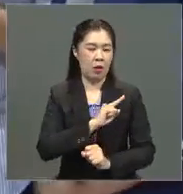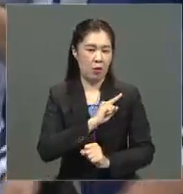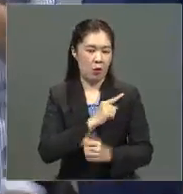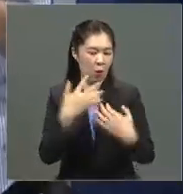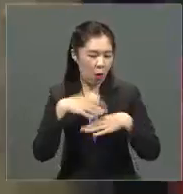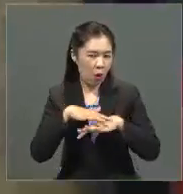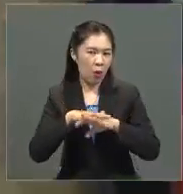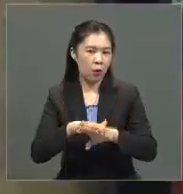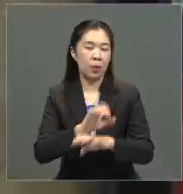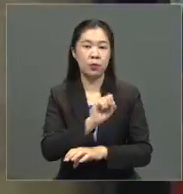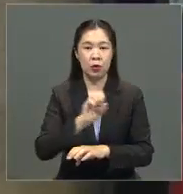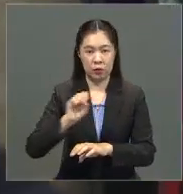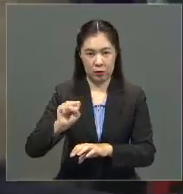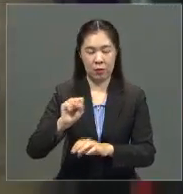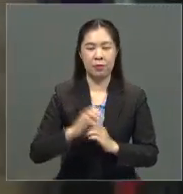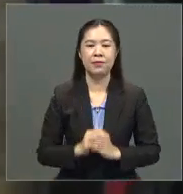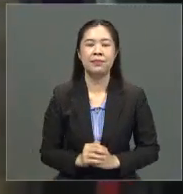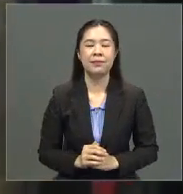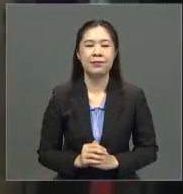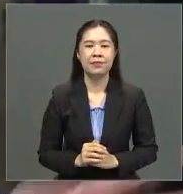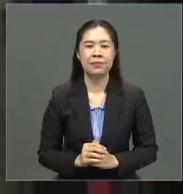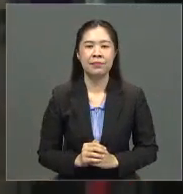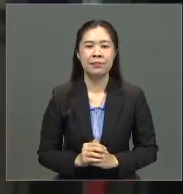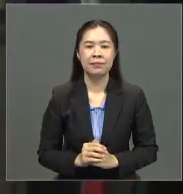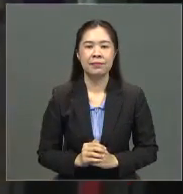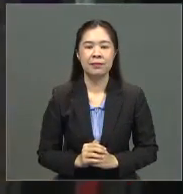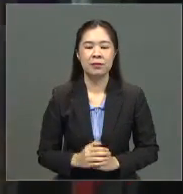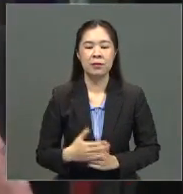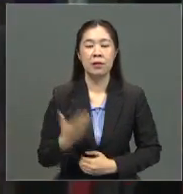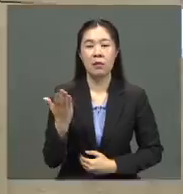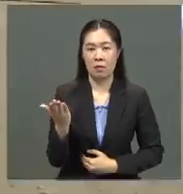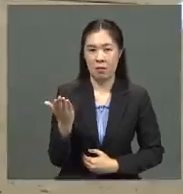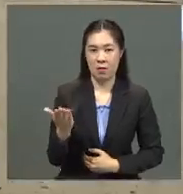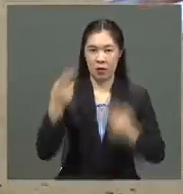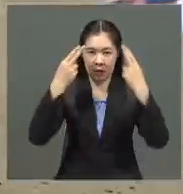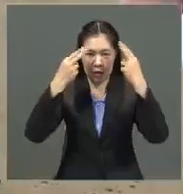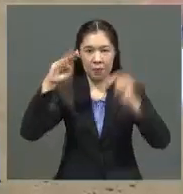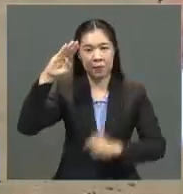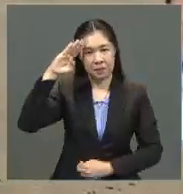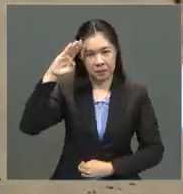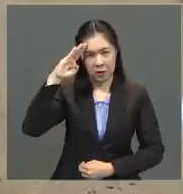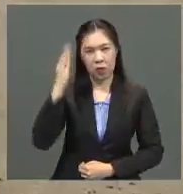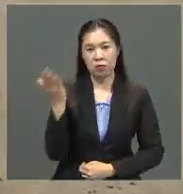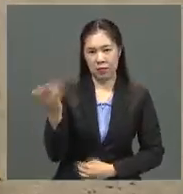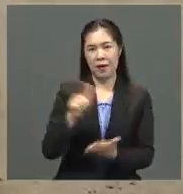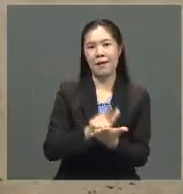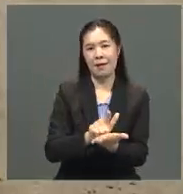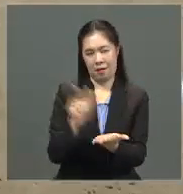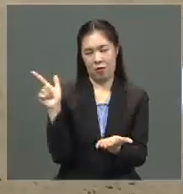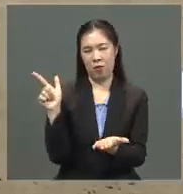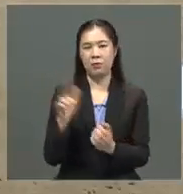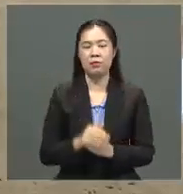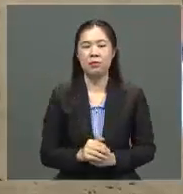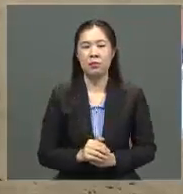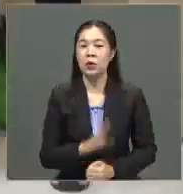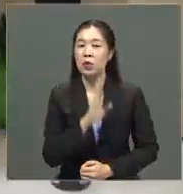ผู้แทนราษฎรทั้งคุณมนคนกิจในบอกว่าเรียกร้องให้พอเด็กประยุทธ์จันทร์โอชานายกรัฐมนตรีลาออกจากตำแหน่ง